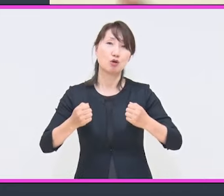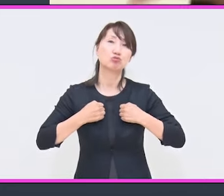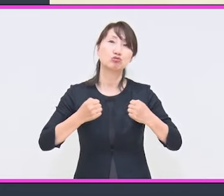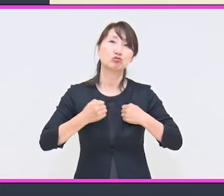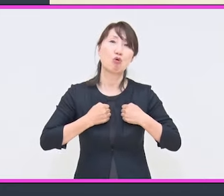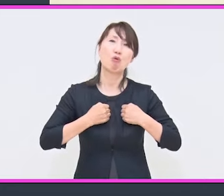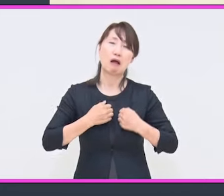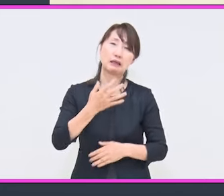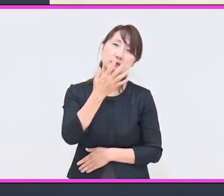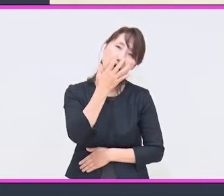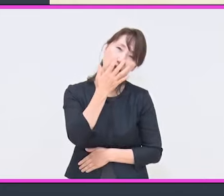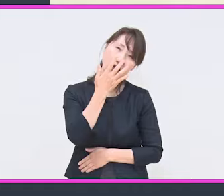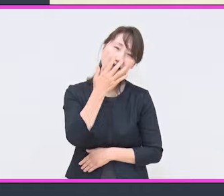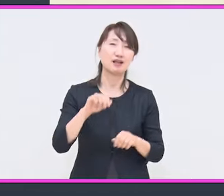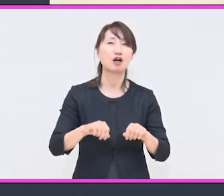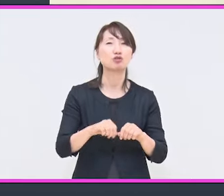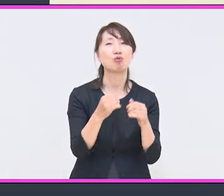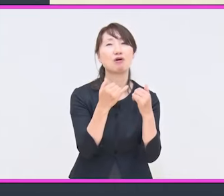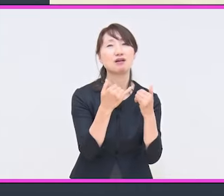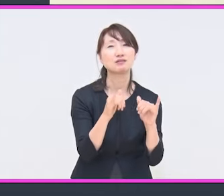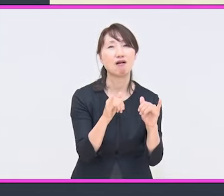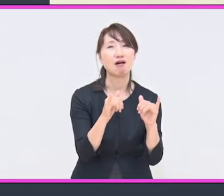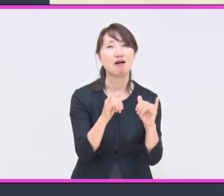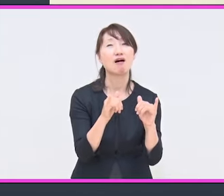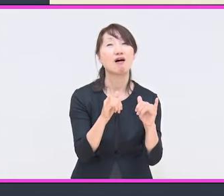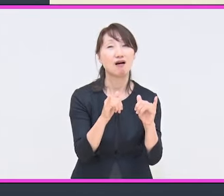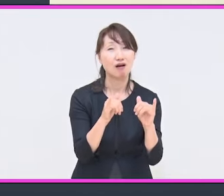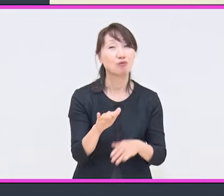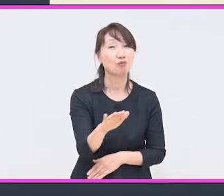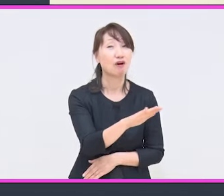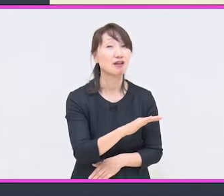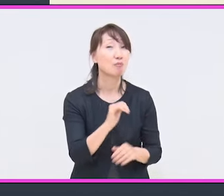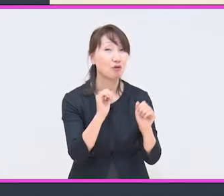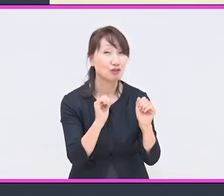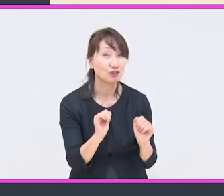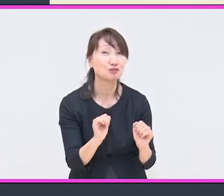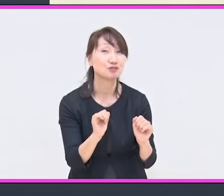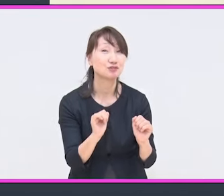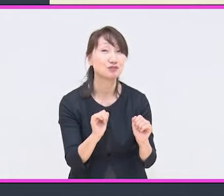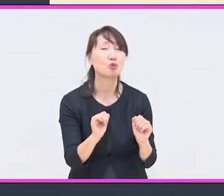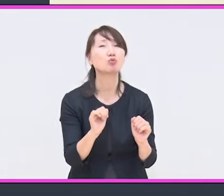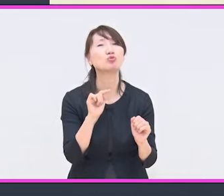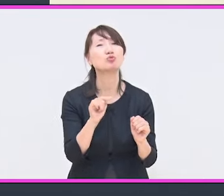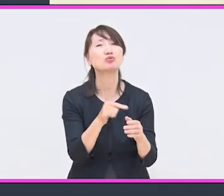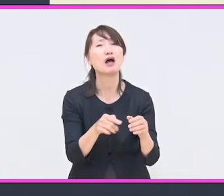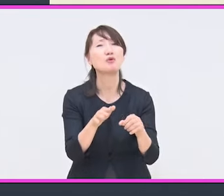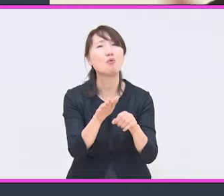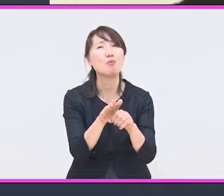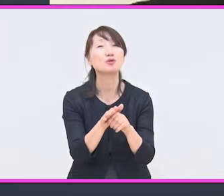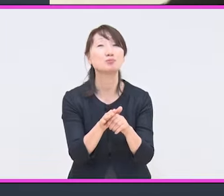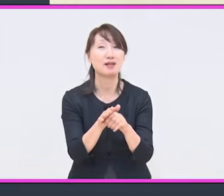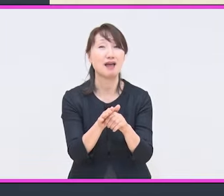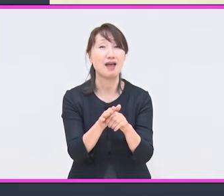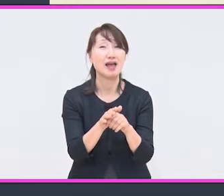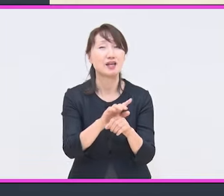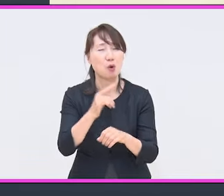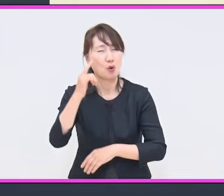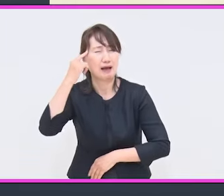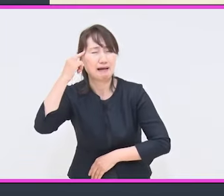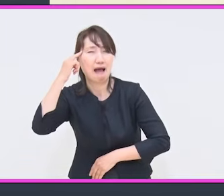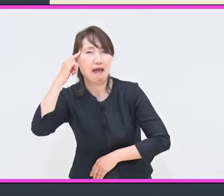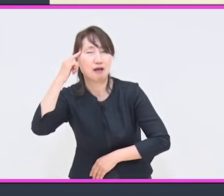得意じゃないそういう障害を持っ者の方もいらっしゃるっていうことまでやっぱどんどんどんどん考えてい